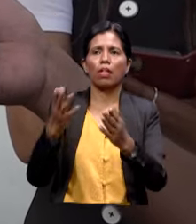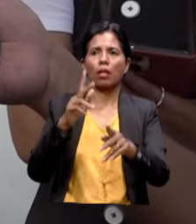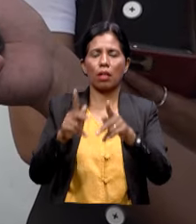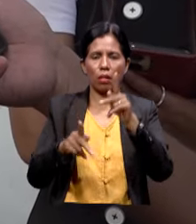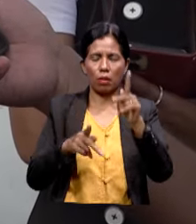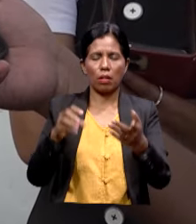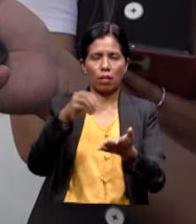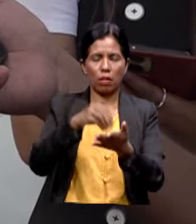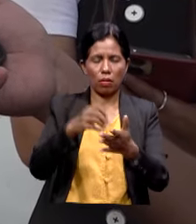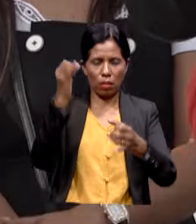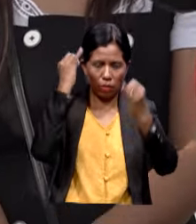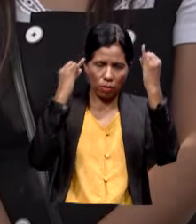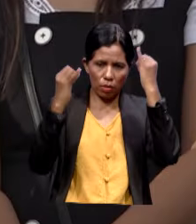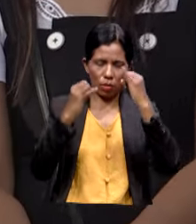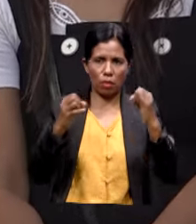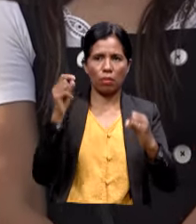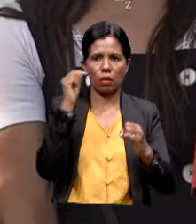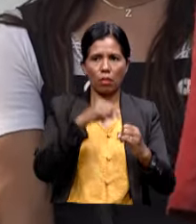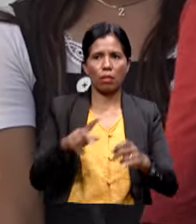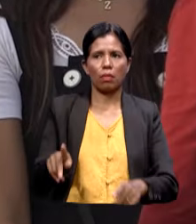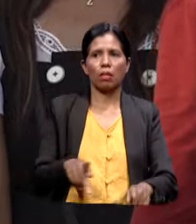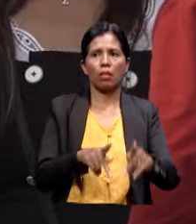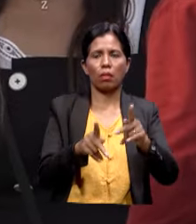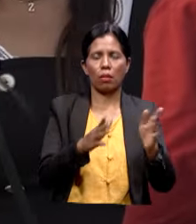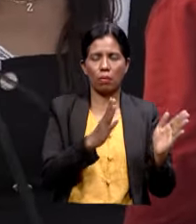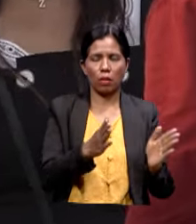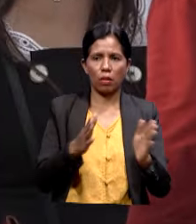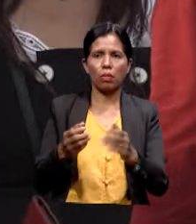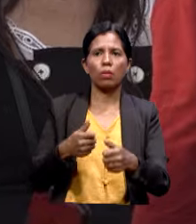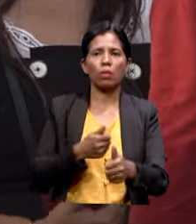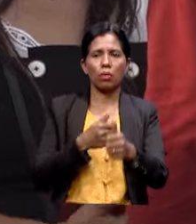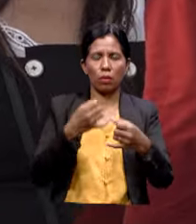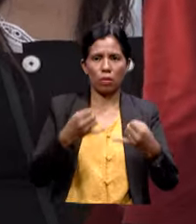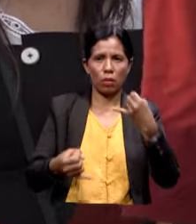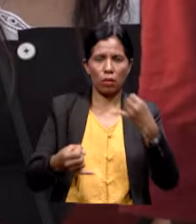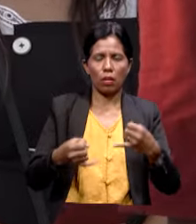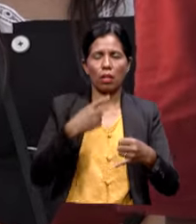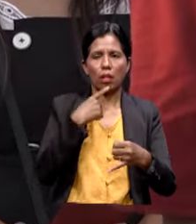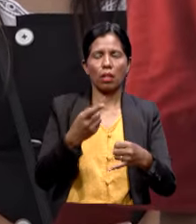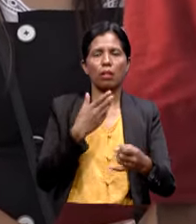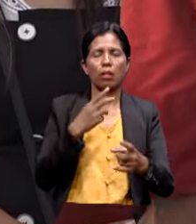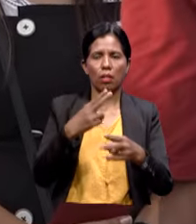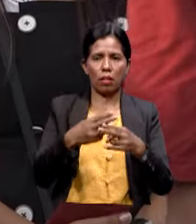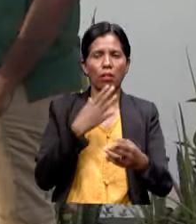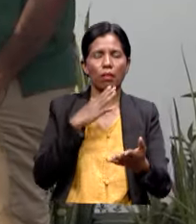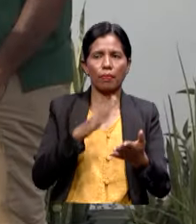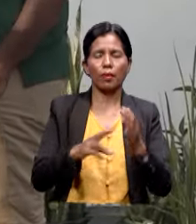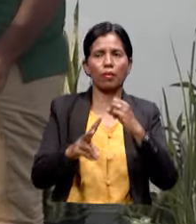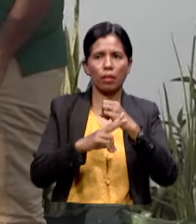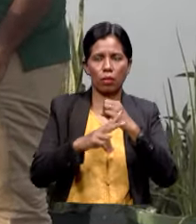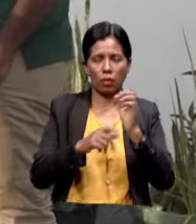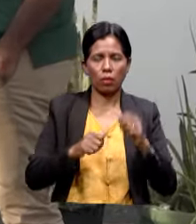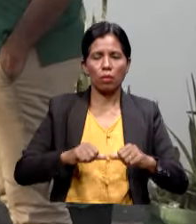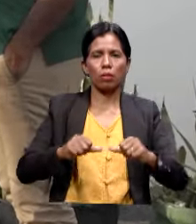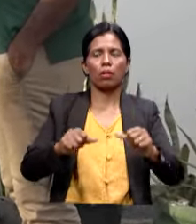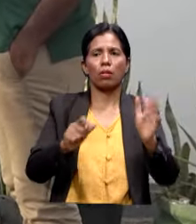lansa informasaun falsa ne iha publiku ho di prosesa tur justisa tamba desfamanian. Vítima ne se continu hato case